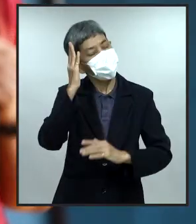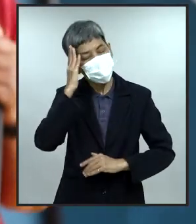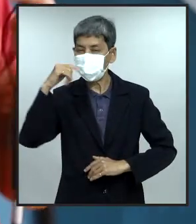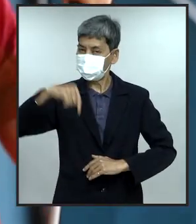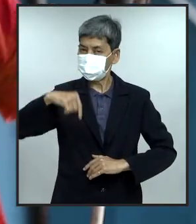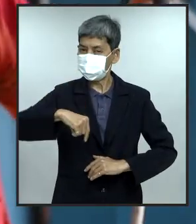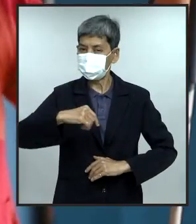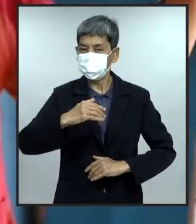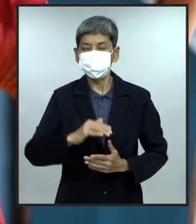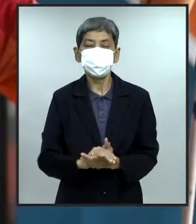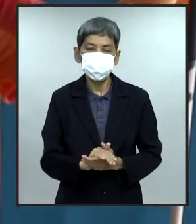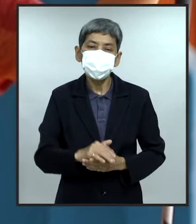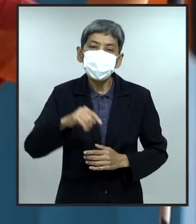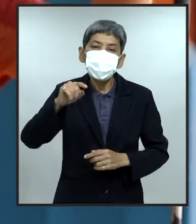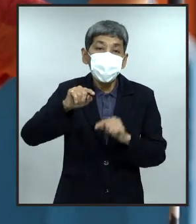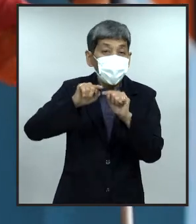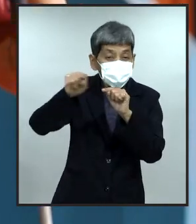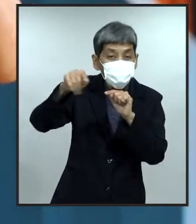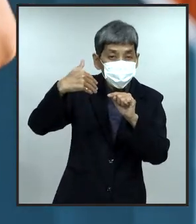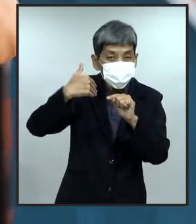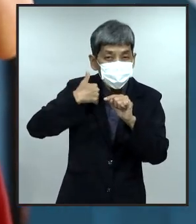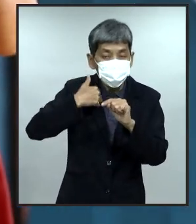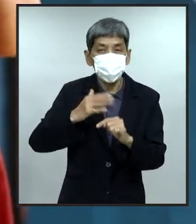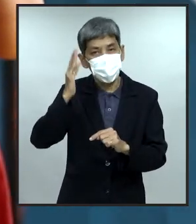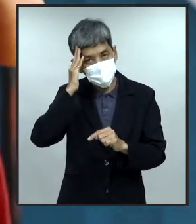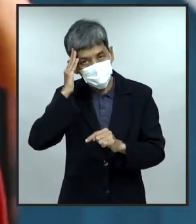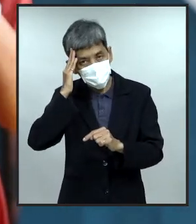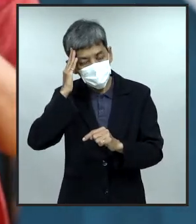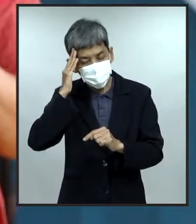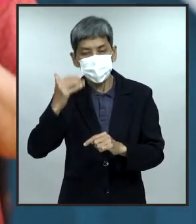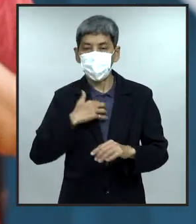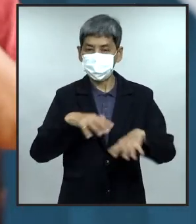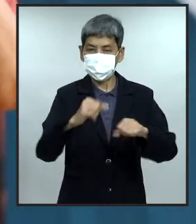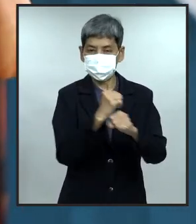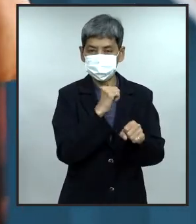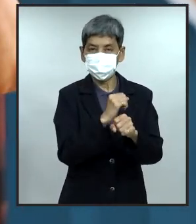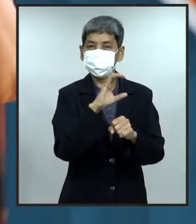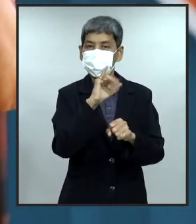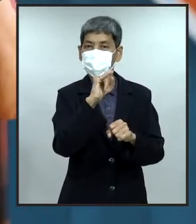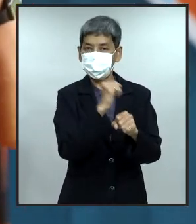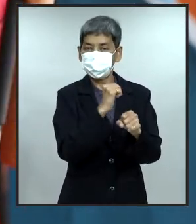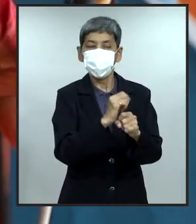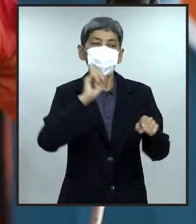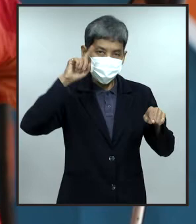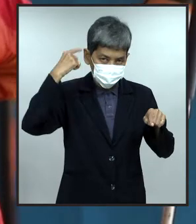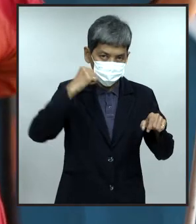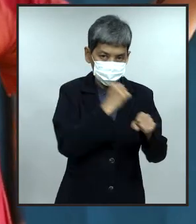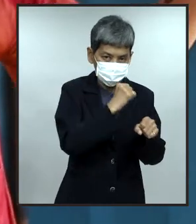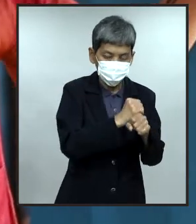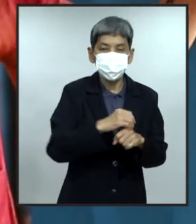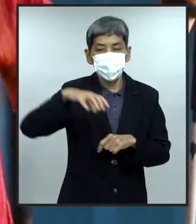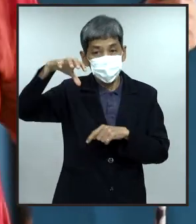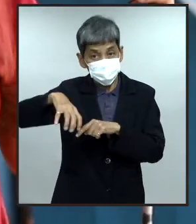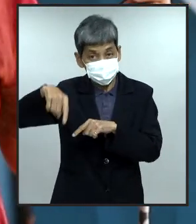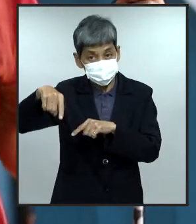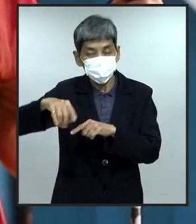โรงเรียนประจำข้างในนั้นเป็นหอพักแล้วก็ที่เราทำศูนย์พักคอยนั้นเป็นหอพักหญิง ครับ และอาคารสี่ชั้นตร